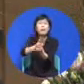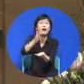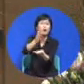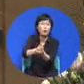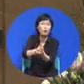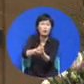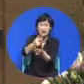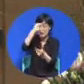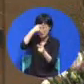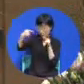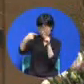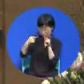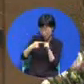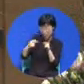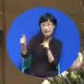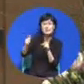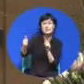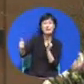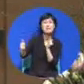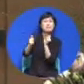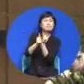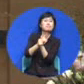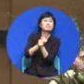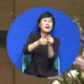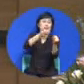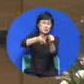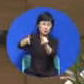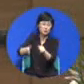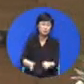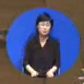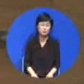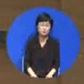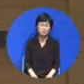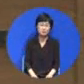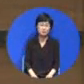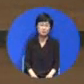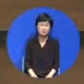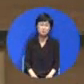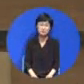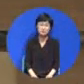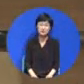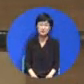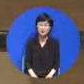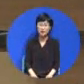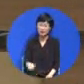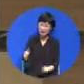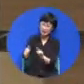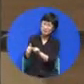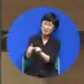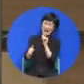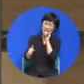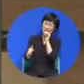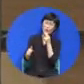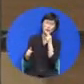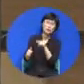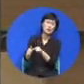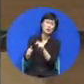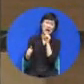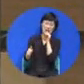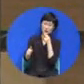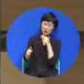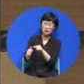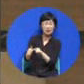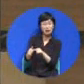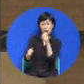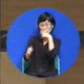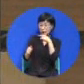So, you can date a man or a woman that you can communicate well with 아니, in prayer. 철없는 남자 얼마 많은데 아무나 만나면 골치 아파 그거. There